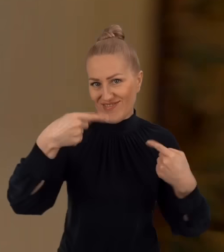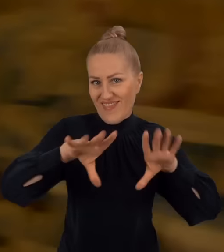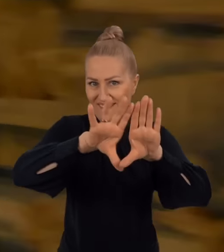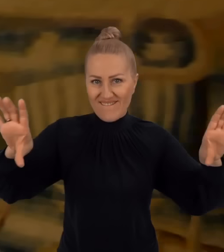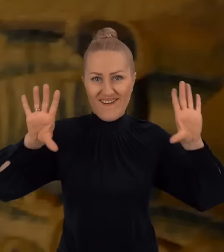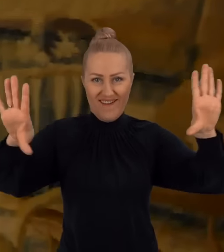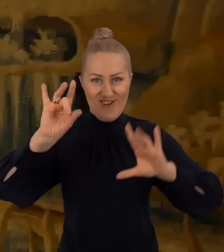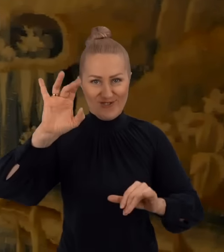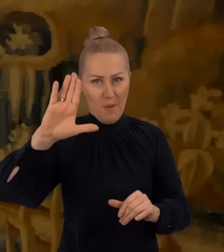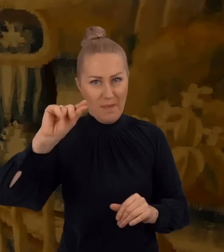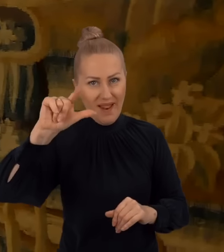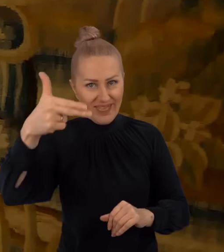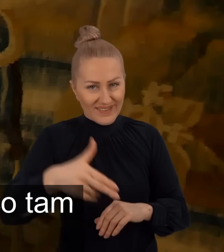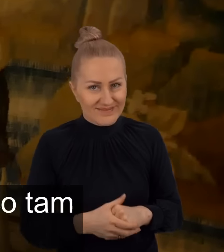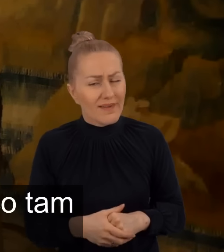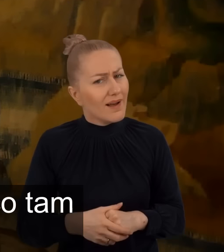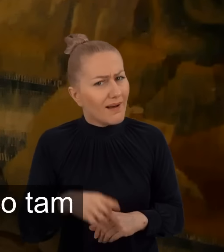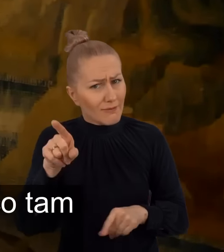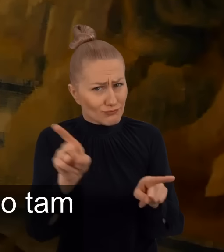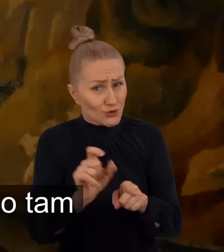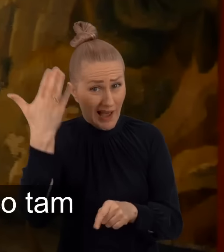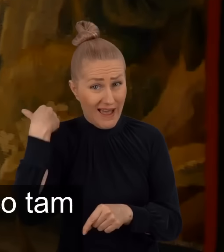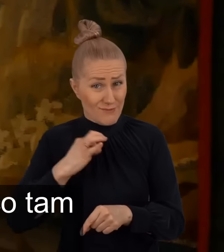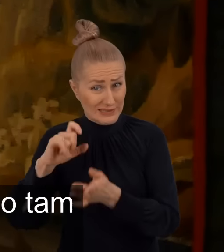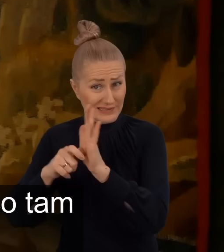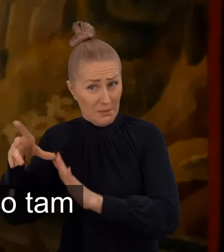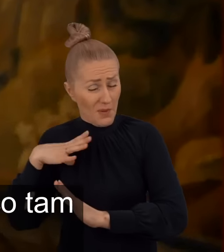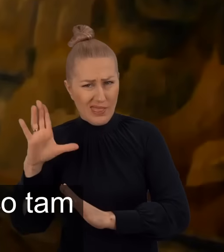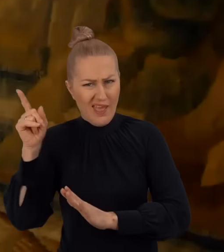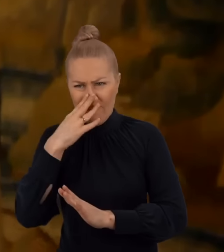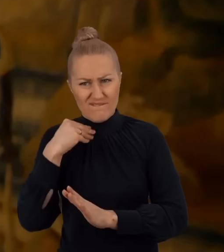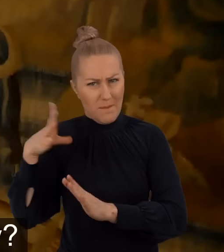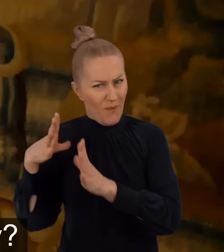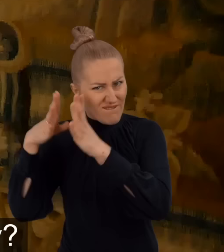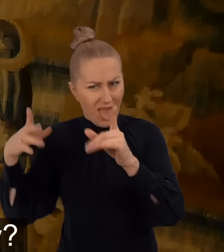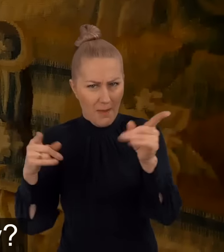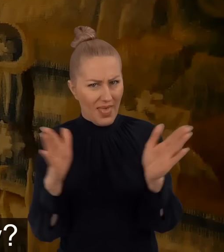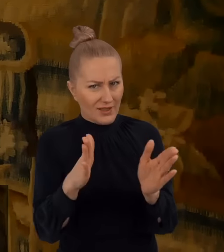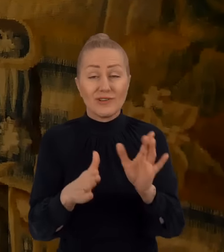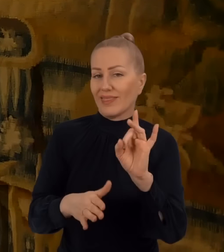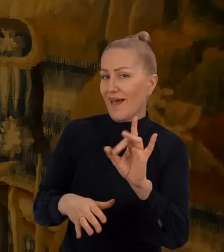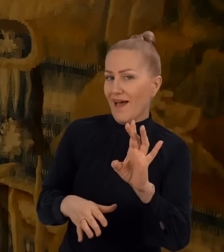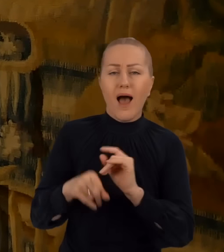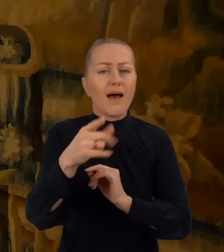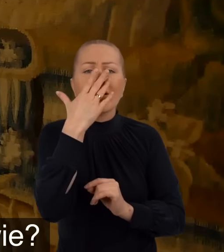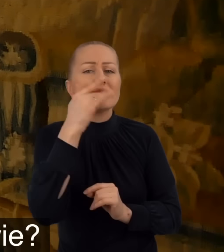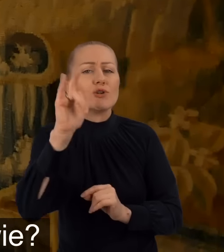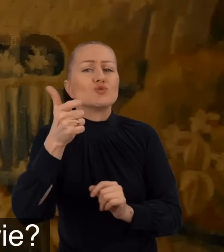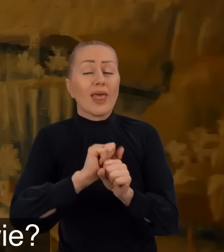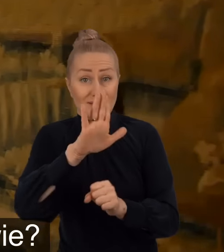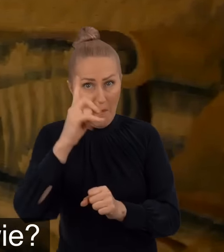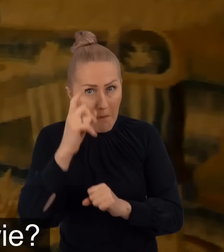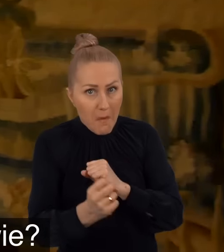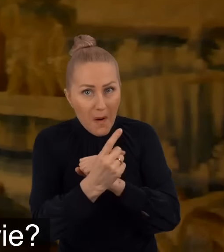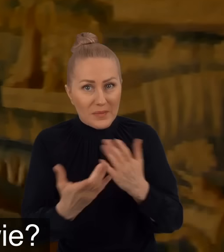Gobelin. Proszę bardzo. Ale to chyba nie jest ten gobelin, co tam wisiał, nie? Bo nie. Tam wisiał bardziej okazały. Tak. Co ten gobelin przedstawia? Mamy jakiś